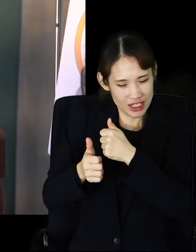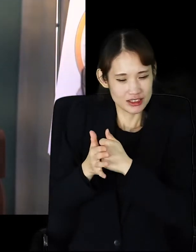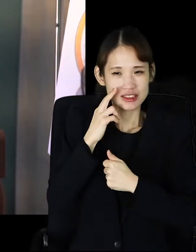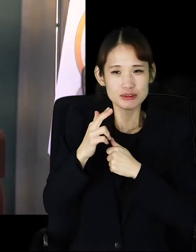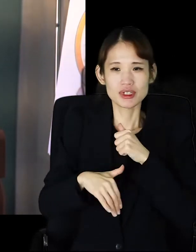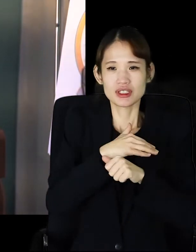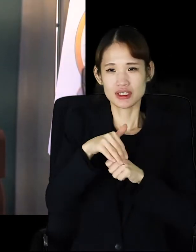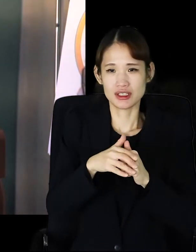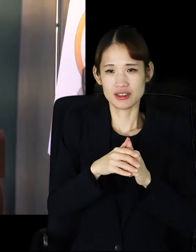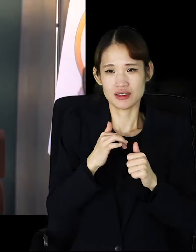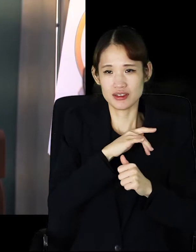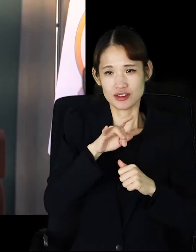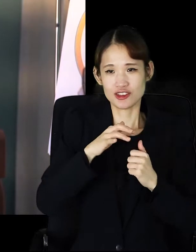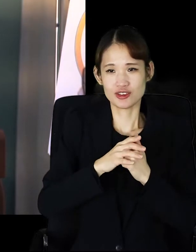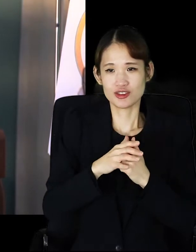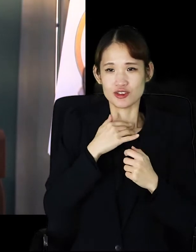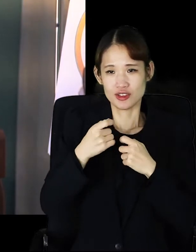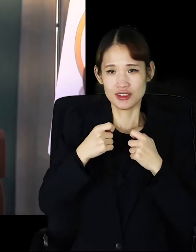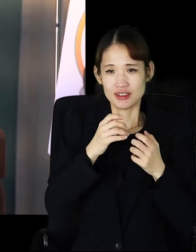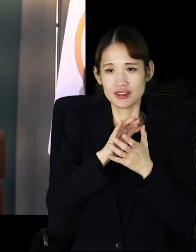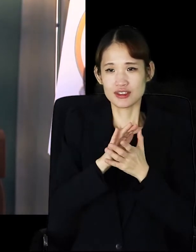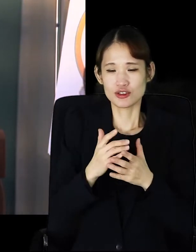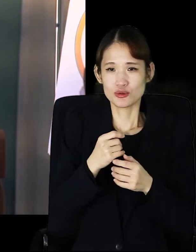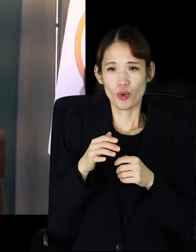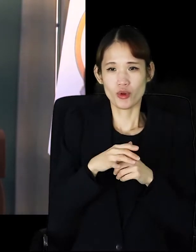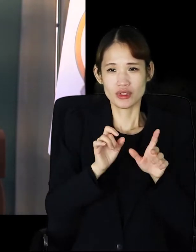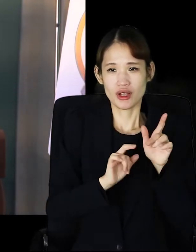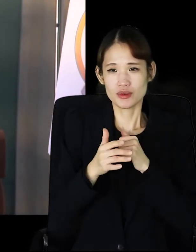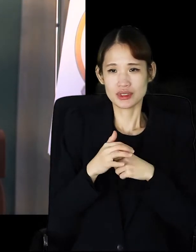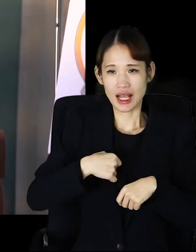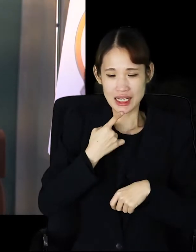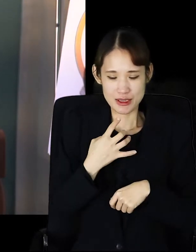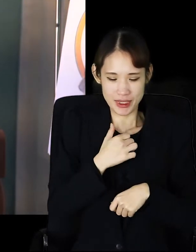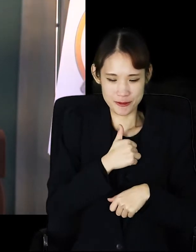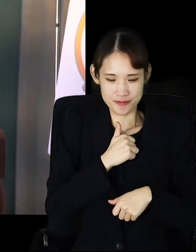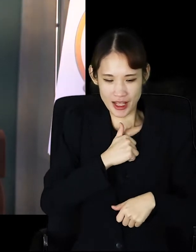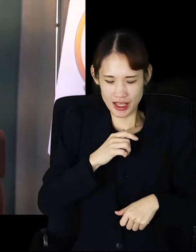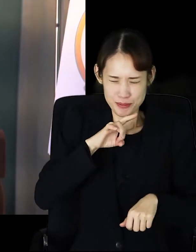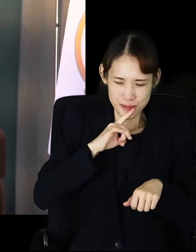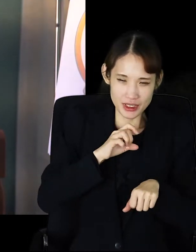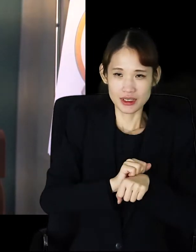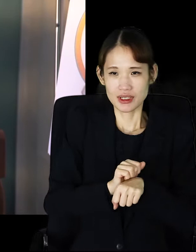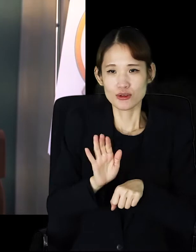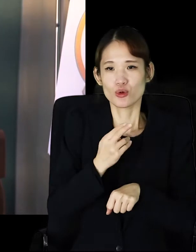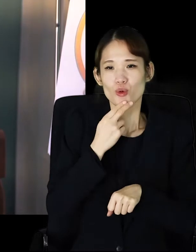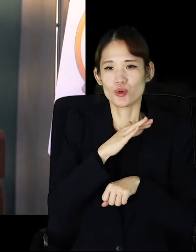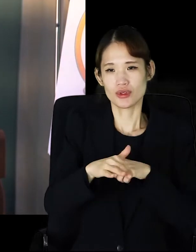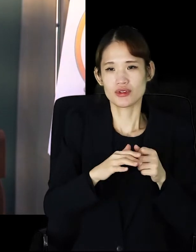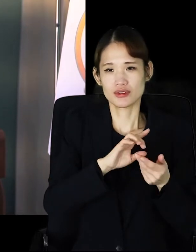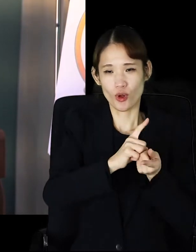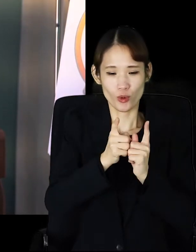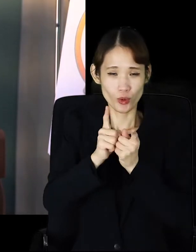그래도 저희 학년 자체는 엄청 되게 친했어요. 그러니까 막 그런 애들이 없어요. 자기만 잘하려고 하는 애들 그런 애들 없어서 되게 두루두루